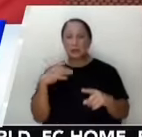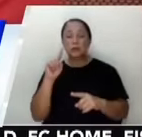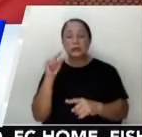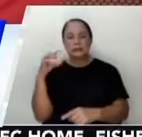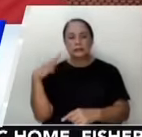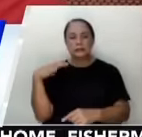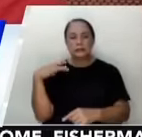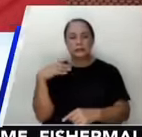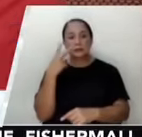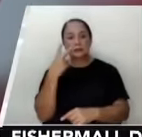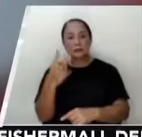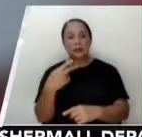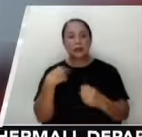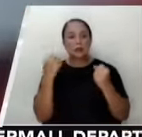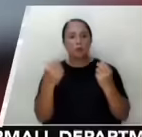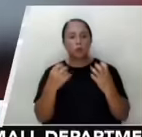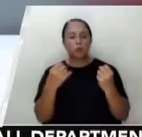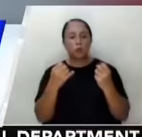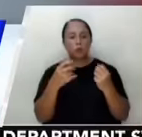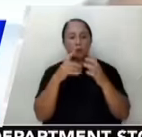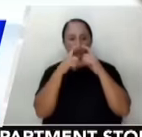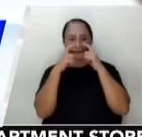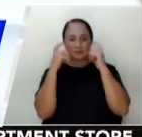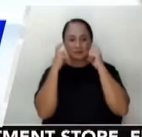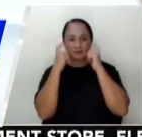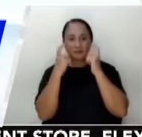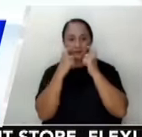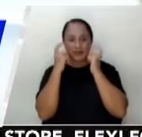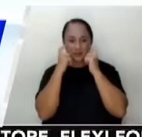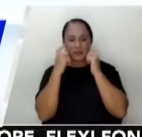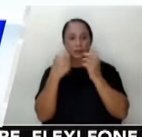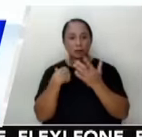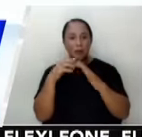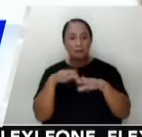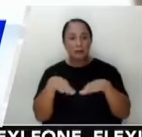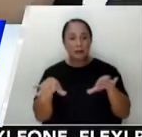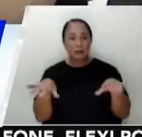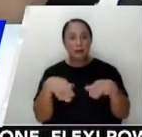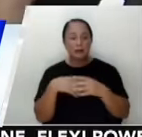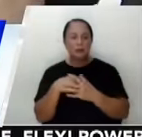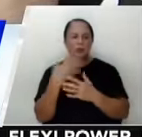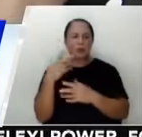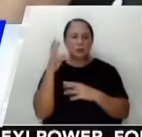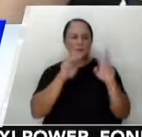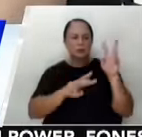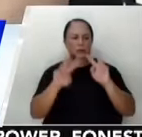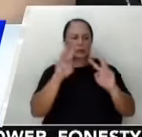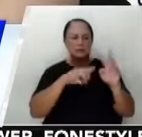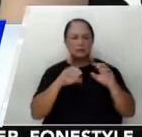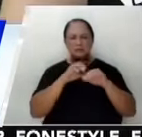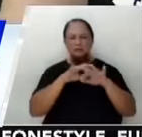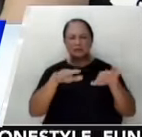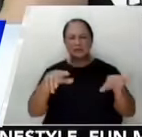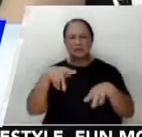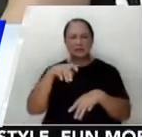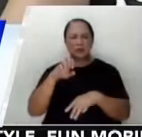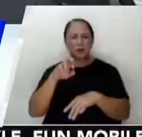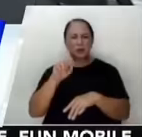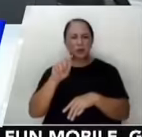Kapansin-pansin namang maraming naka-face mask sa PITX, pati na ang mga bata. Nababahala ang ilan sa kumakalat ngayong pertussis o whooping